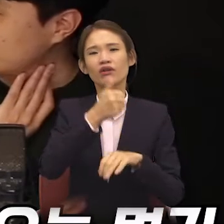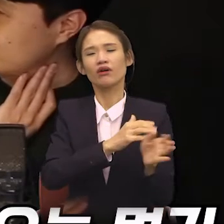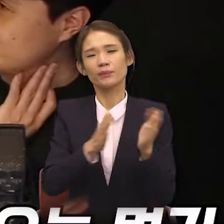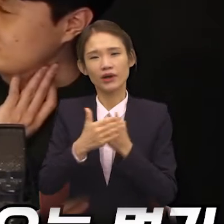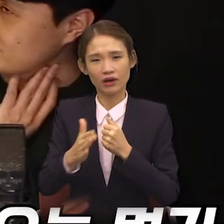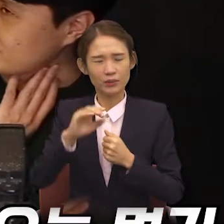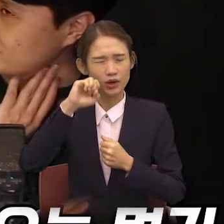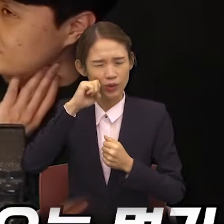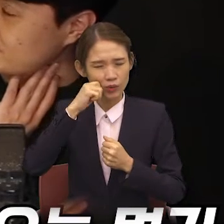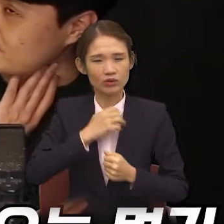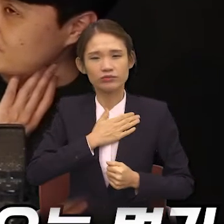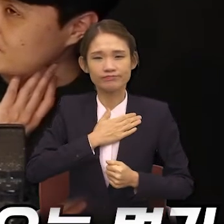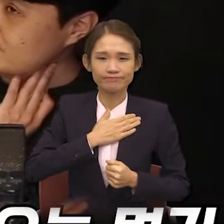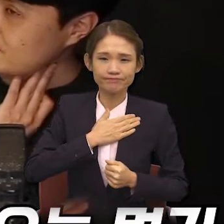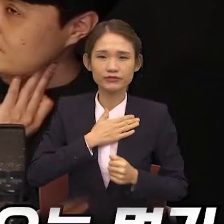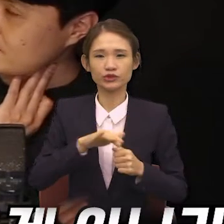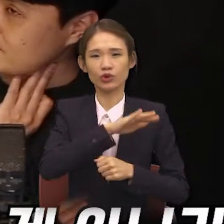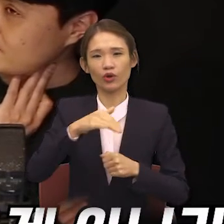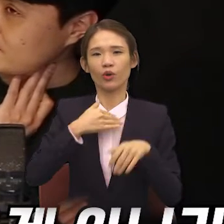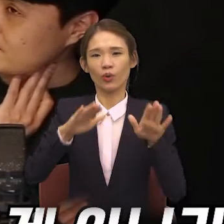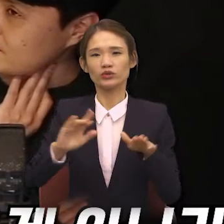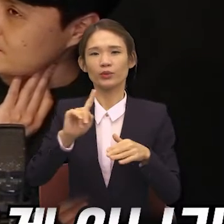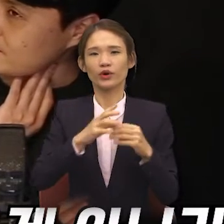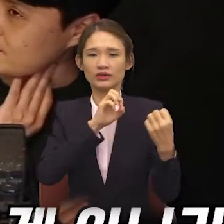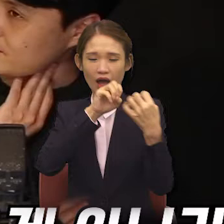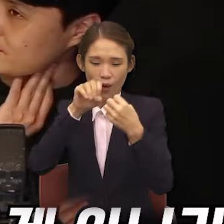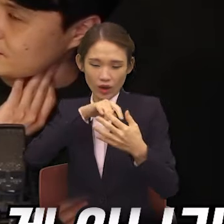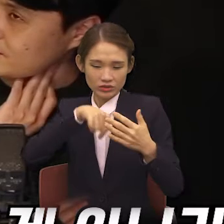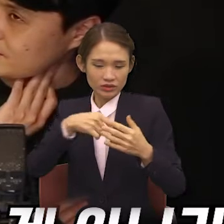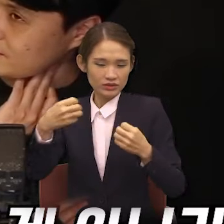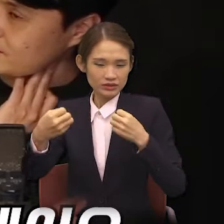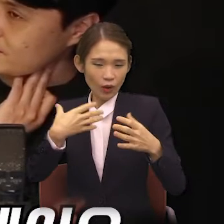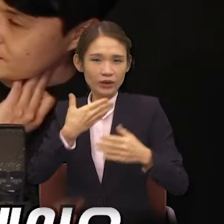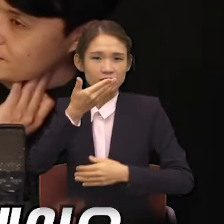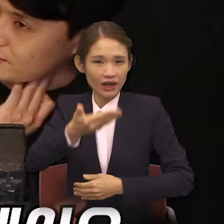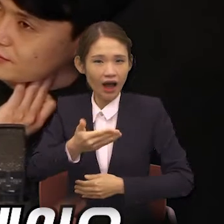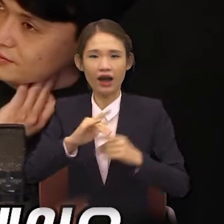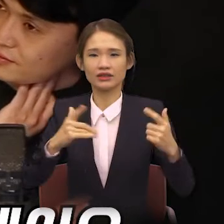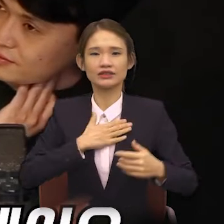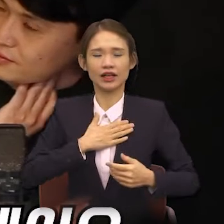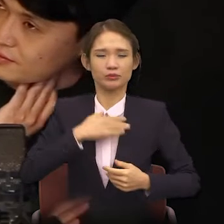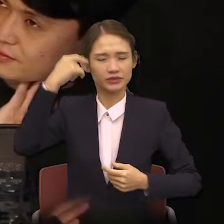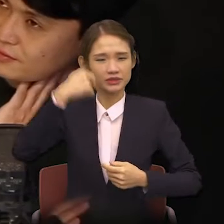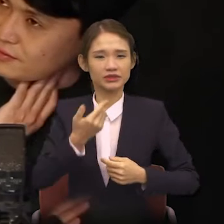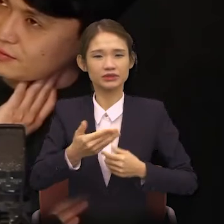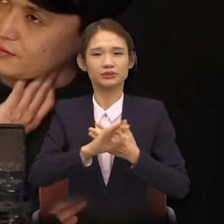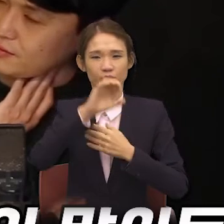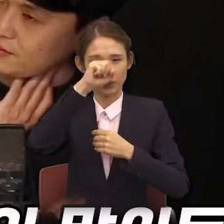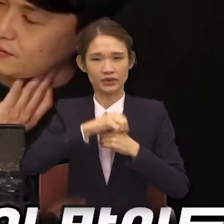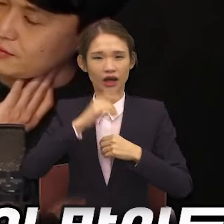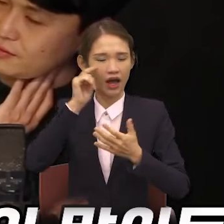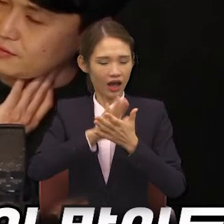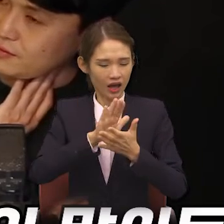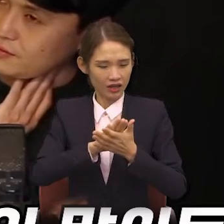그래서 감수성이라는 게 저희가 오늘 뭔가 이런 대화 속에서 정답을 드린다는 게 아니라 어떤 감수성들을 느끼시면 좋겠어요. 그래서 스스로